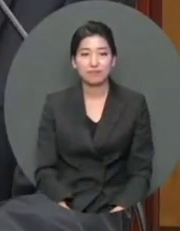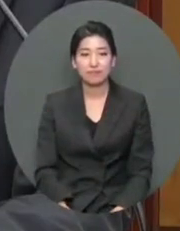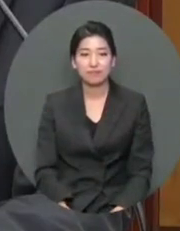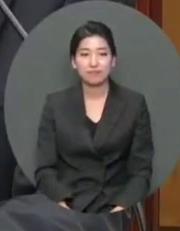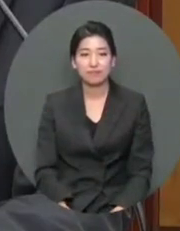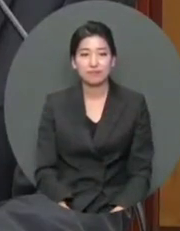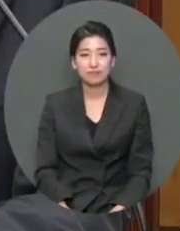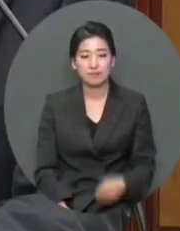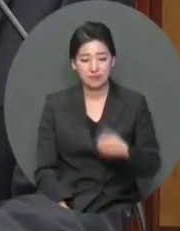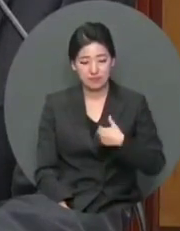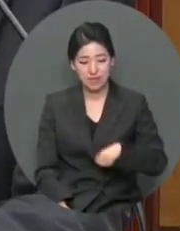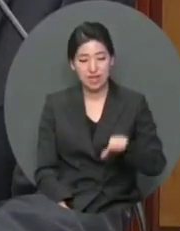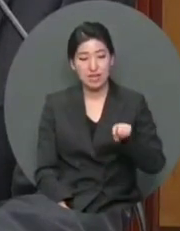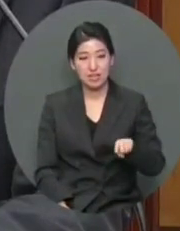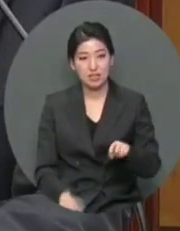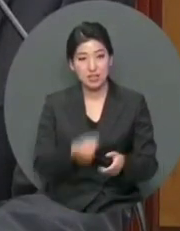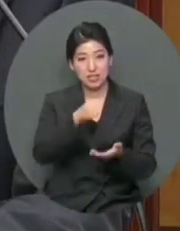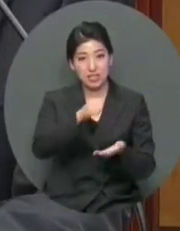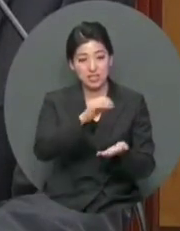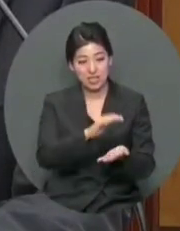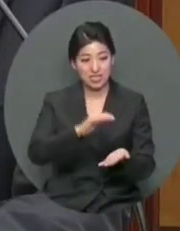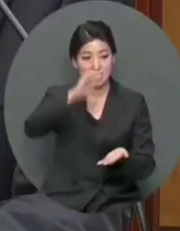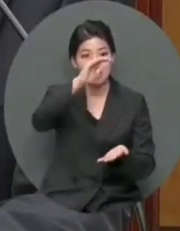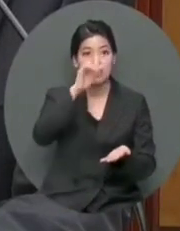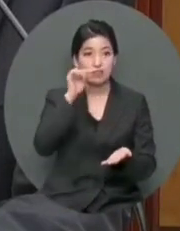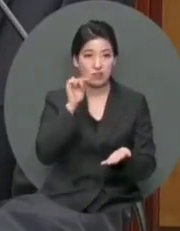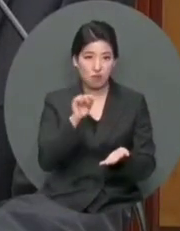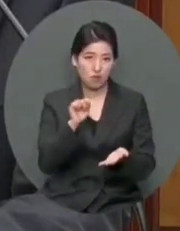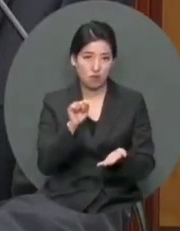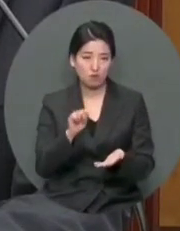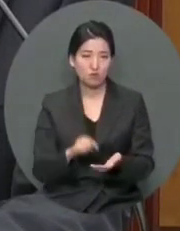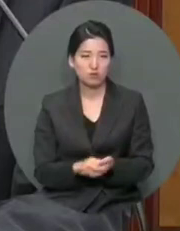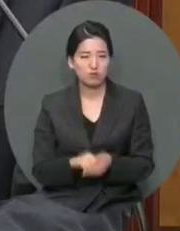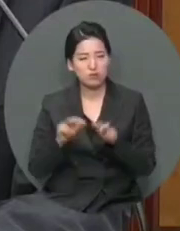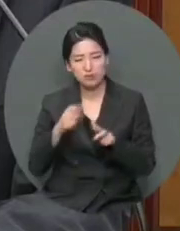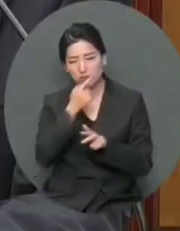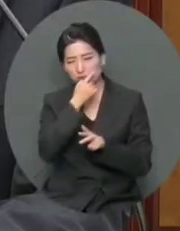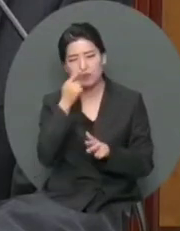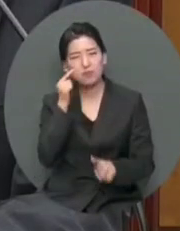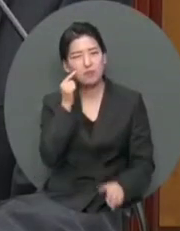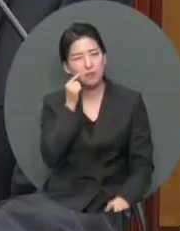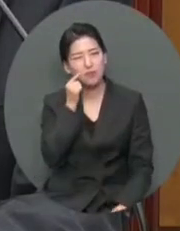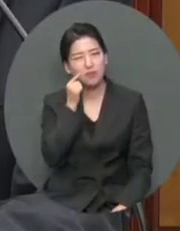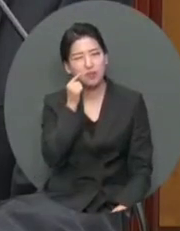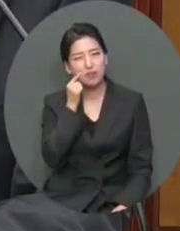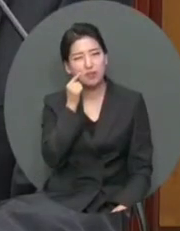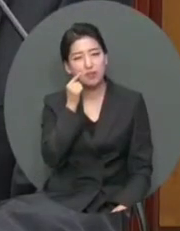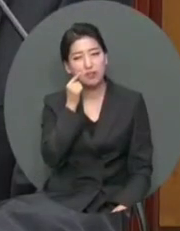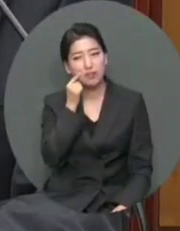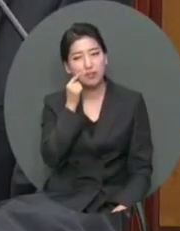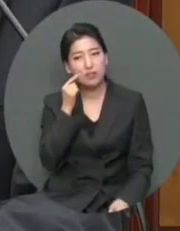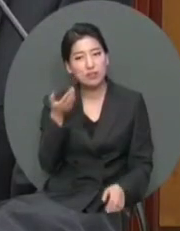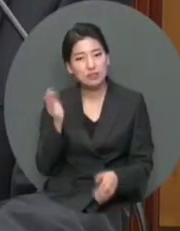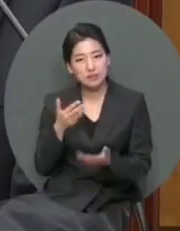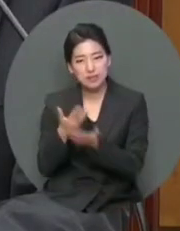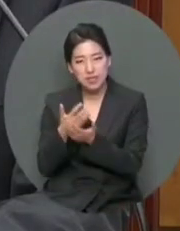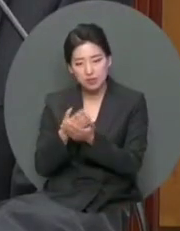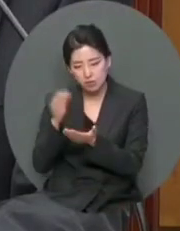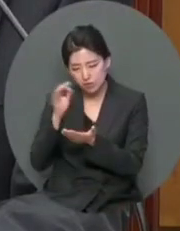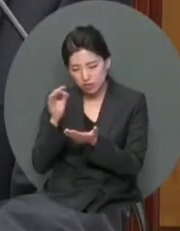아드님의 그 재산 증가분도 아마 지금 당장 확인을 못해서 그렇지 이 자료를